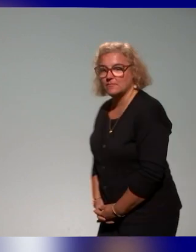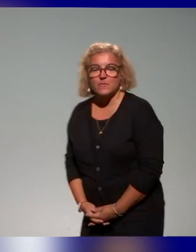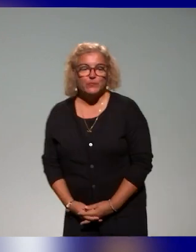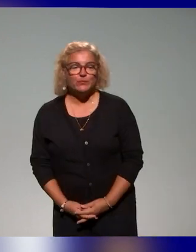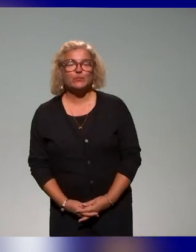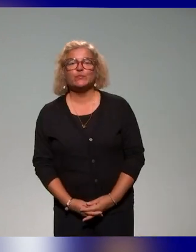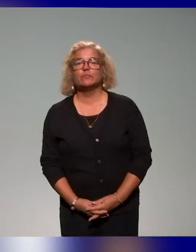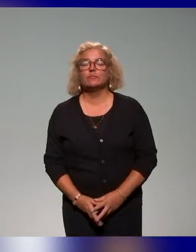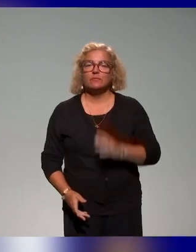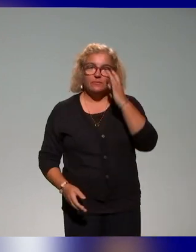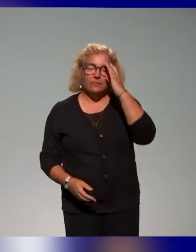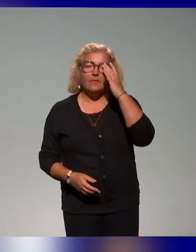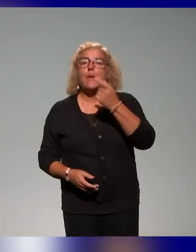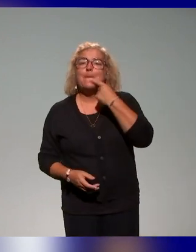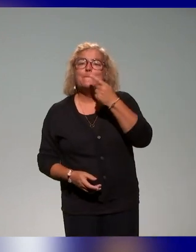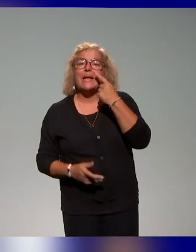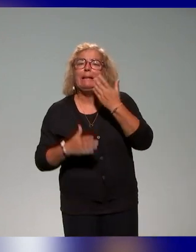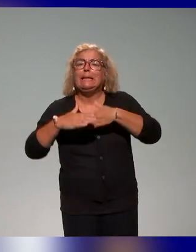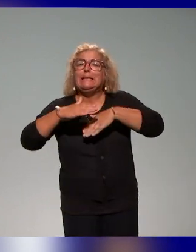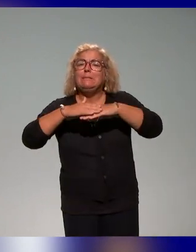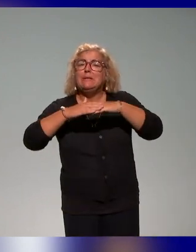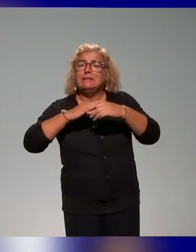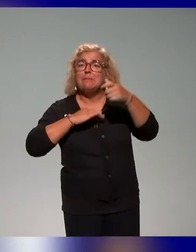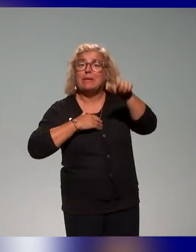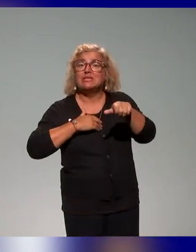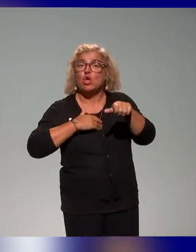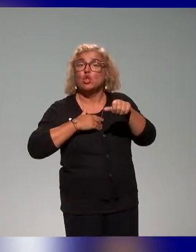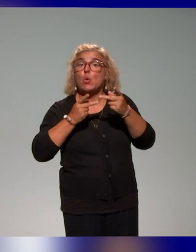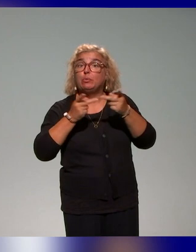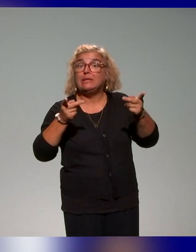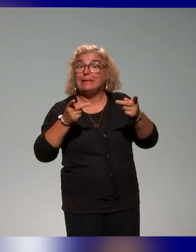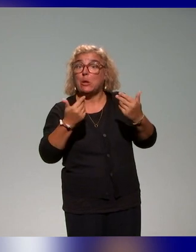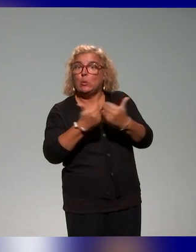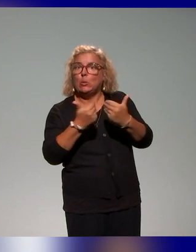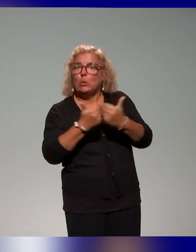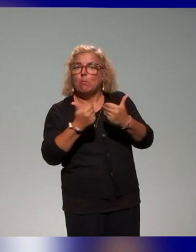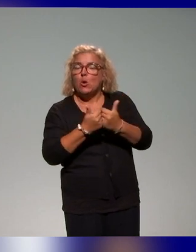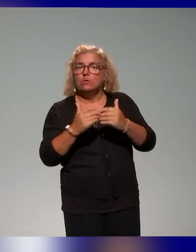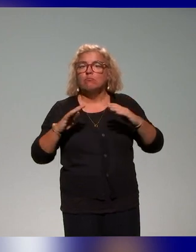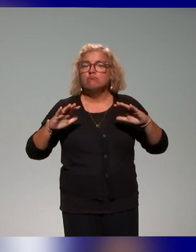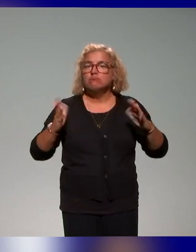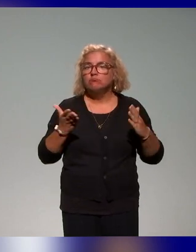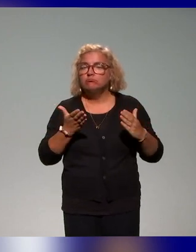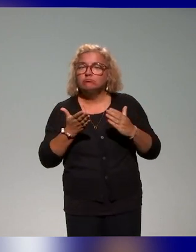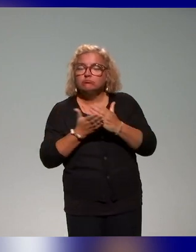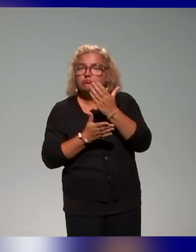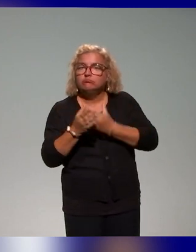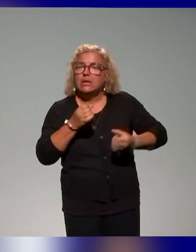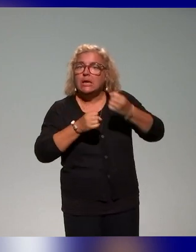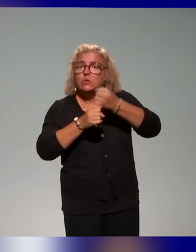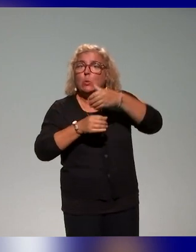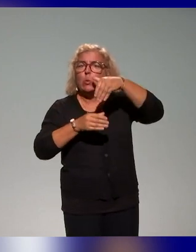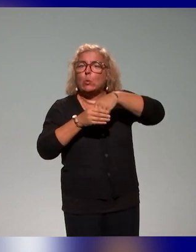j'ai un spectateur là qui me demande s'il y a comment se passe la création de